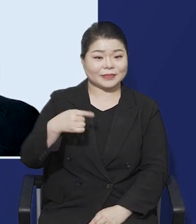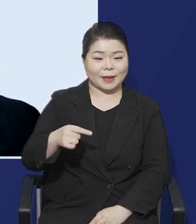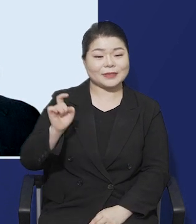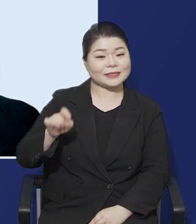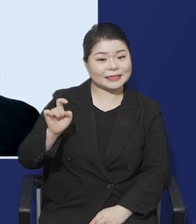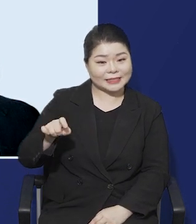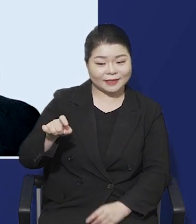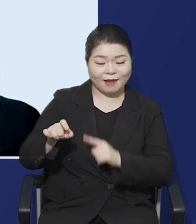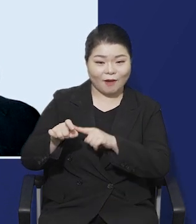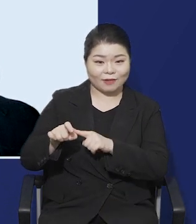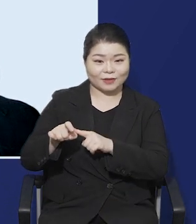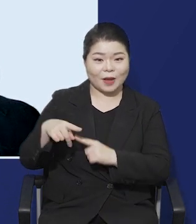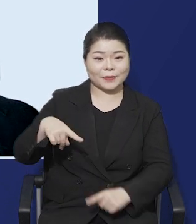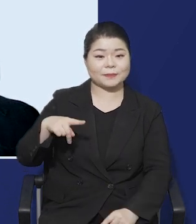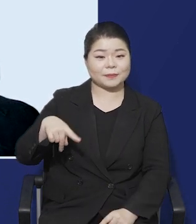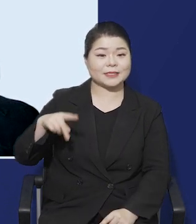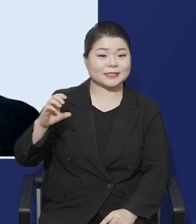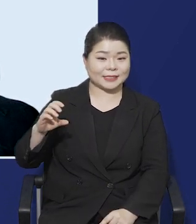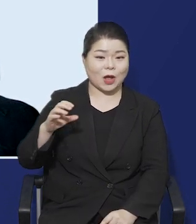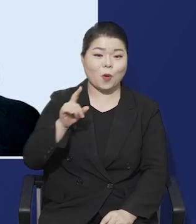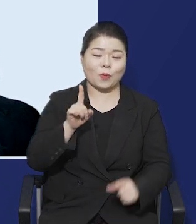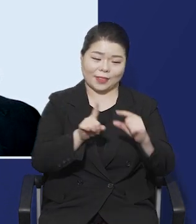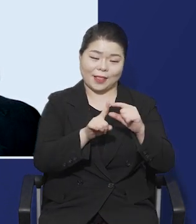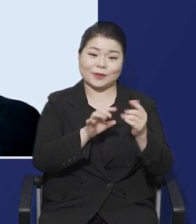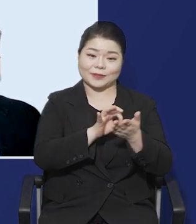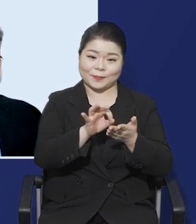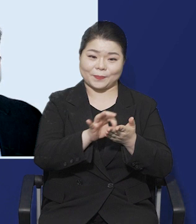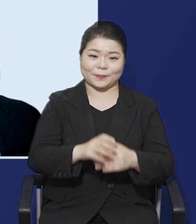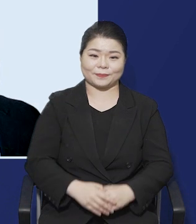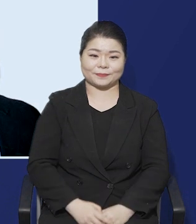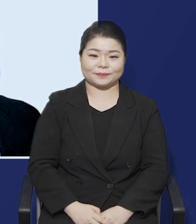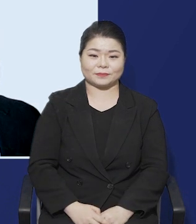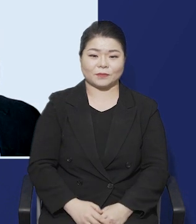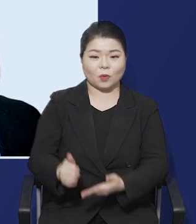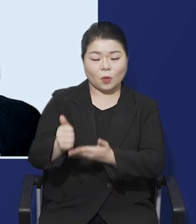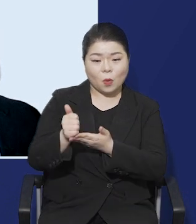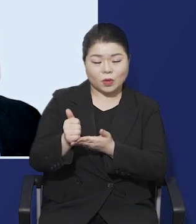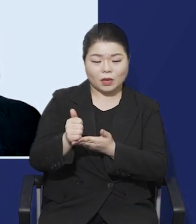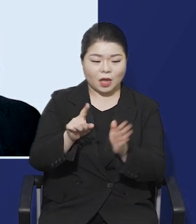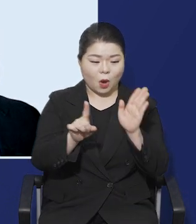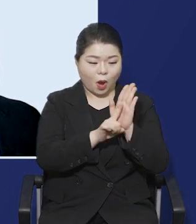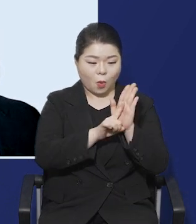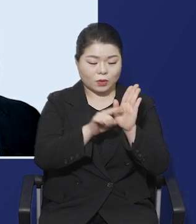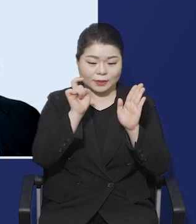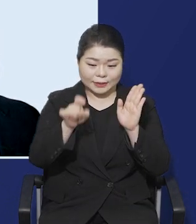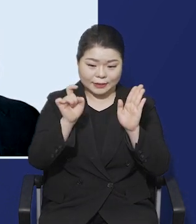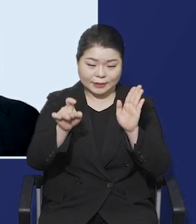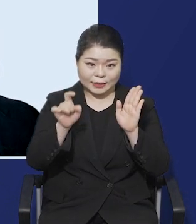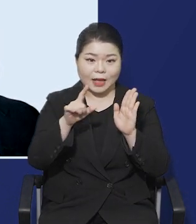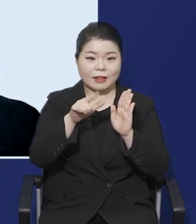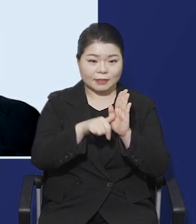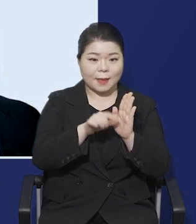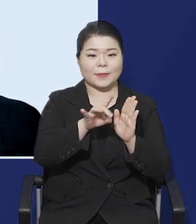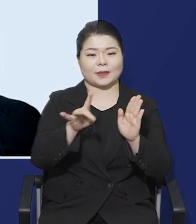마케팅 PCP라고 약자로 많이 우리가 알고 있죠. PCP. 고객이 디지털 광고를 클릭할 때마다